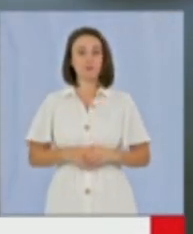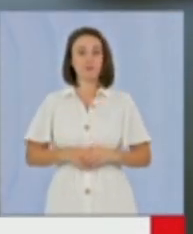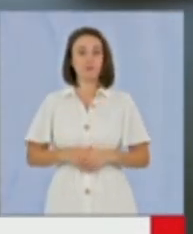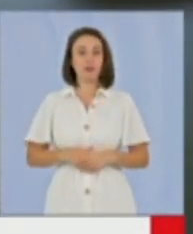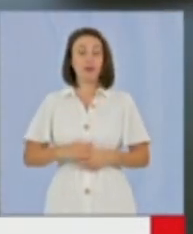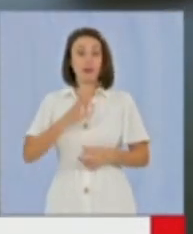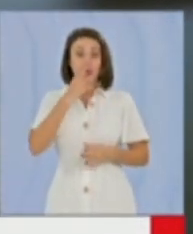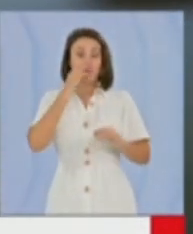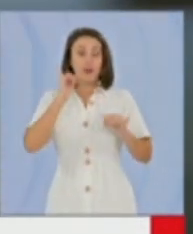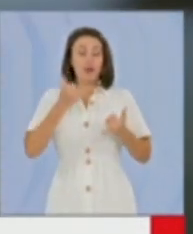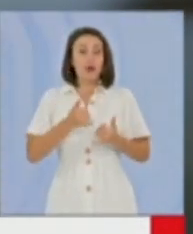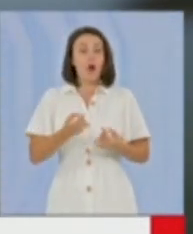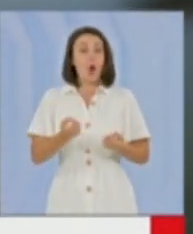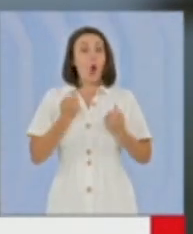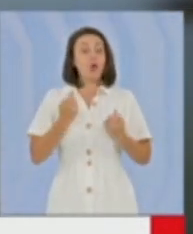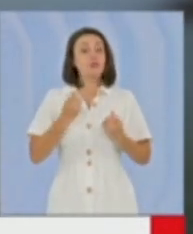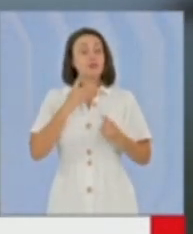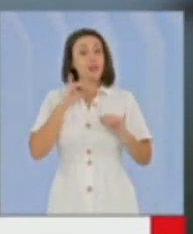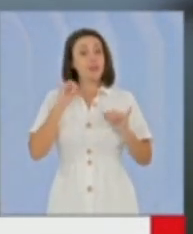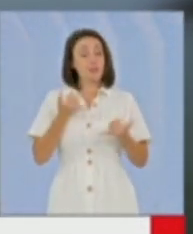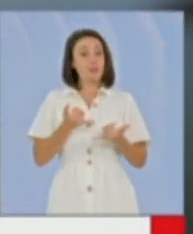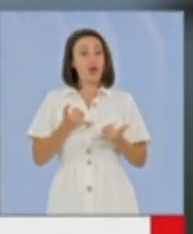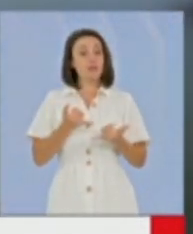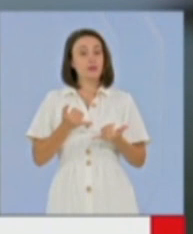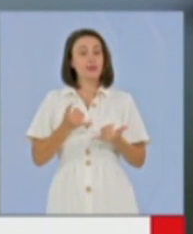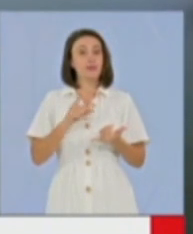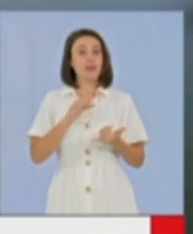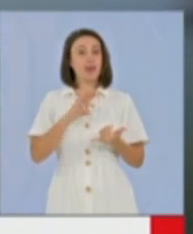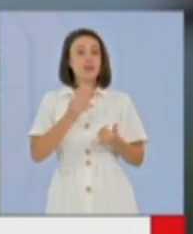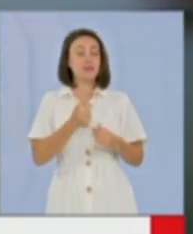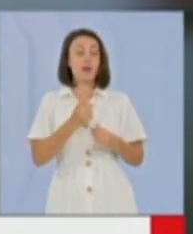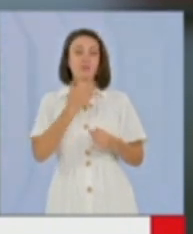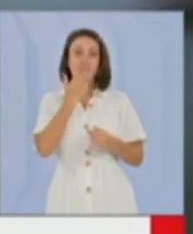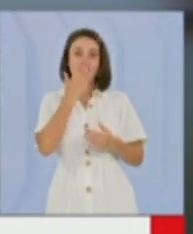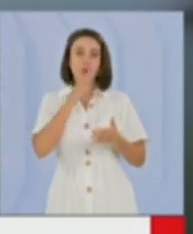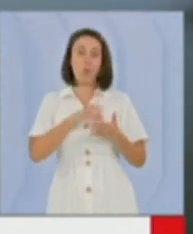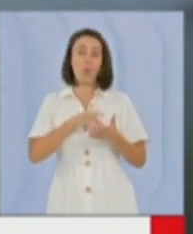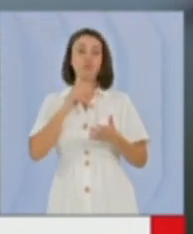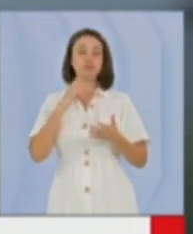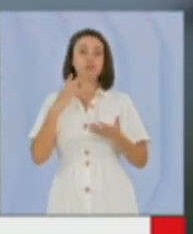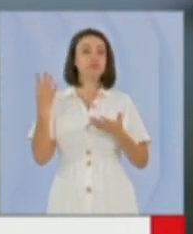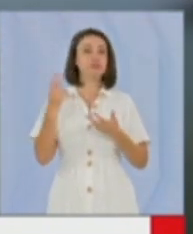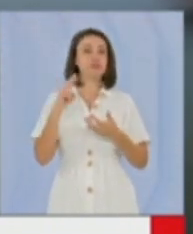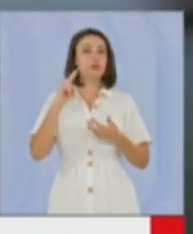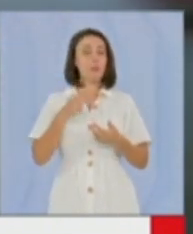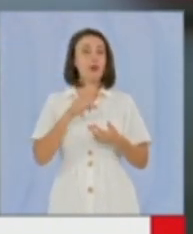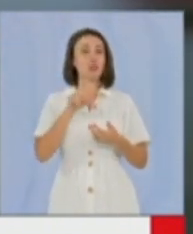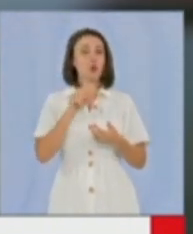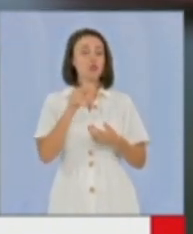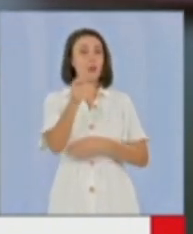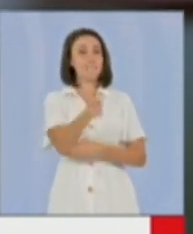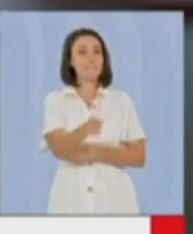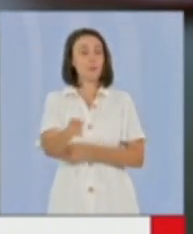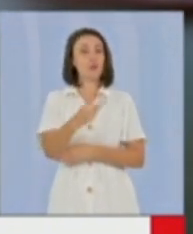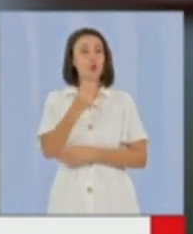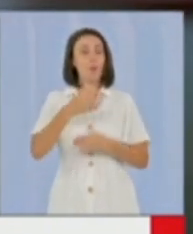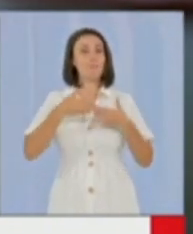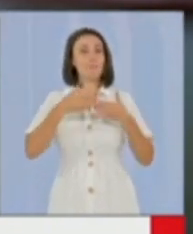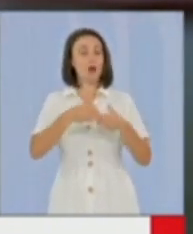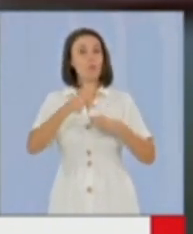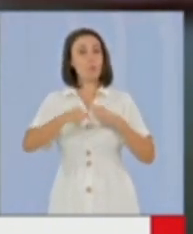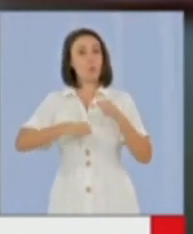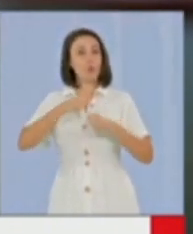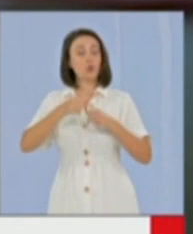psihologia din Râul Olt sa produs în zona localității Băneasa la fața locului au fost mobilizați peste 20 de pompieri cu două bărci cu motor